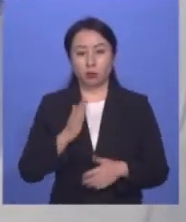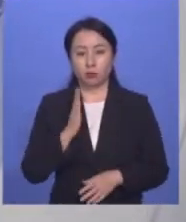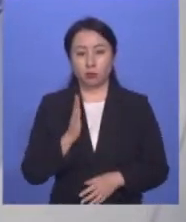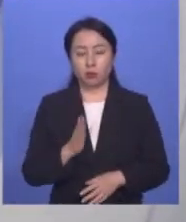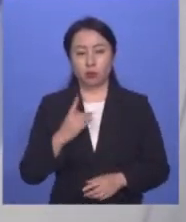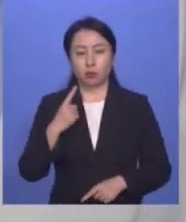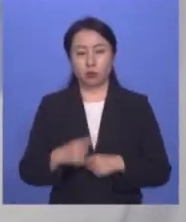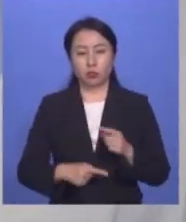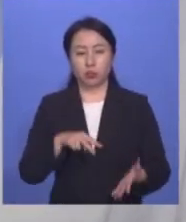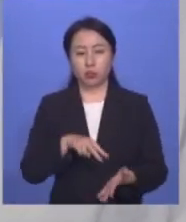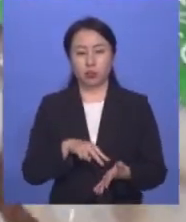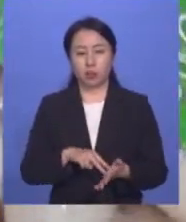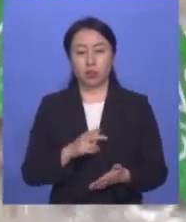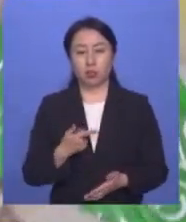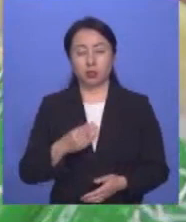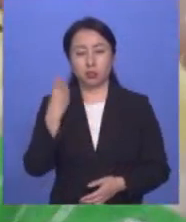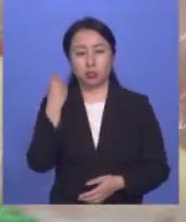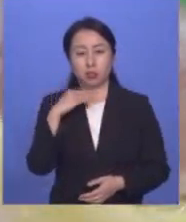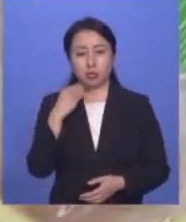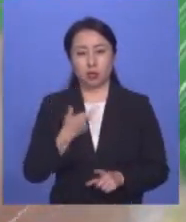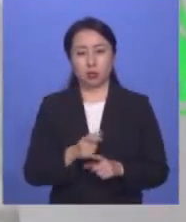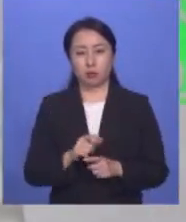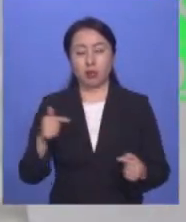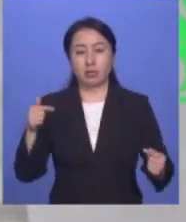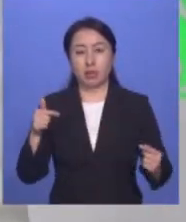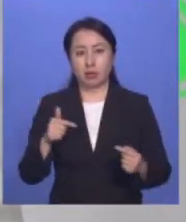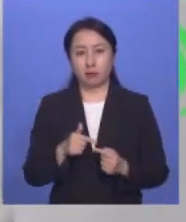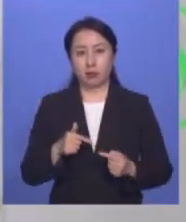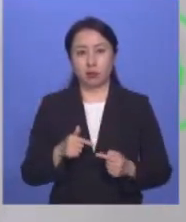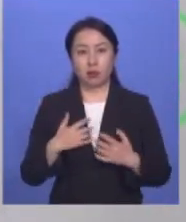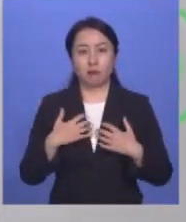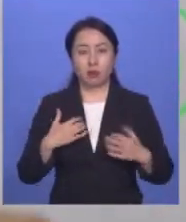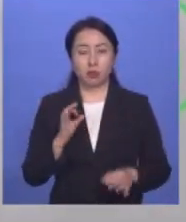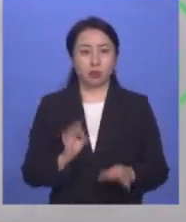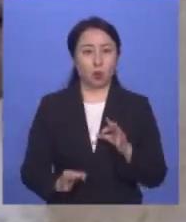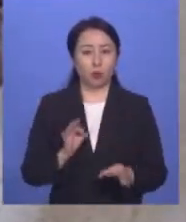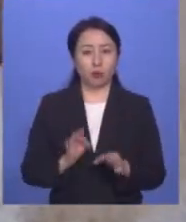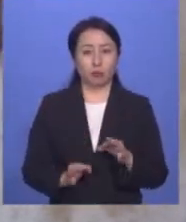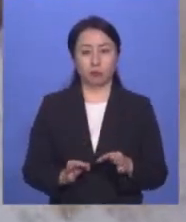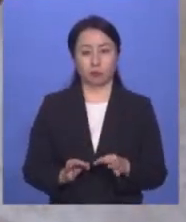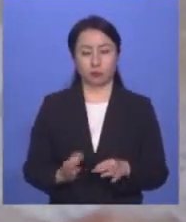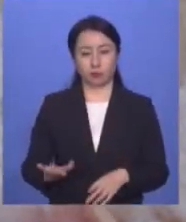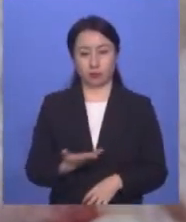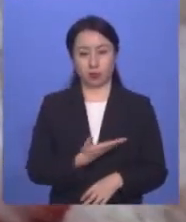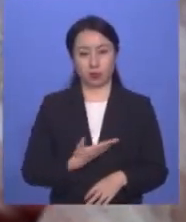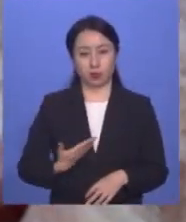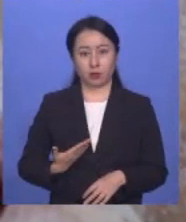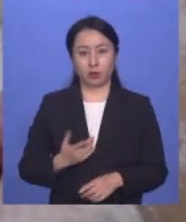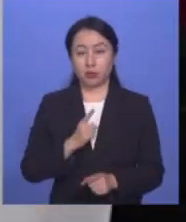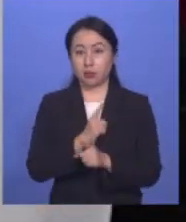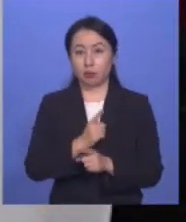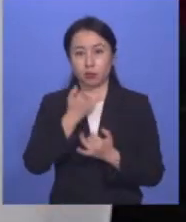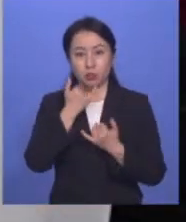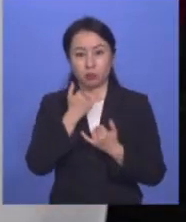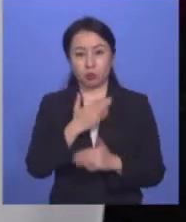где-то через цену, где-то через качество. Пока данная продукция соответствует ветеринарным нормам в рамках ЕАЭС, мы ее как бы, ну, запрещать не можем.